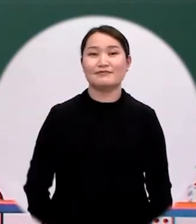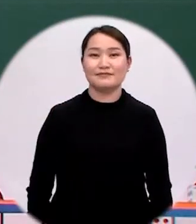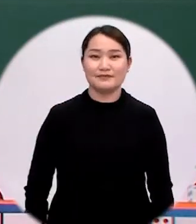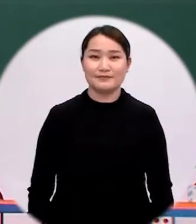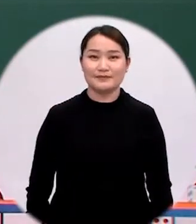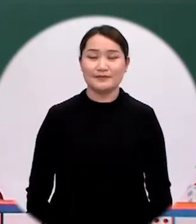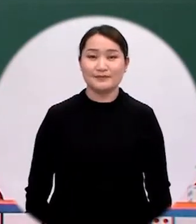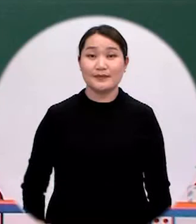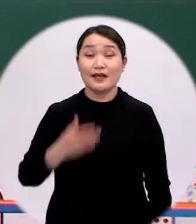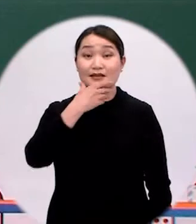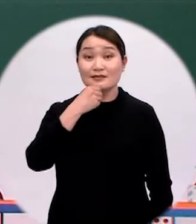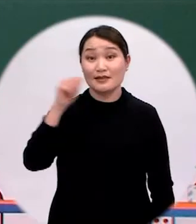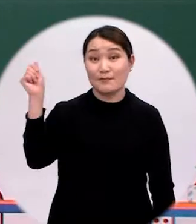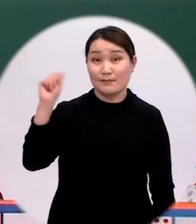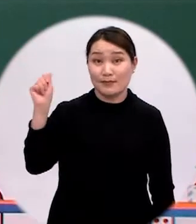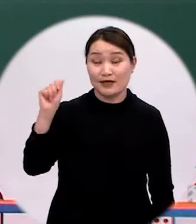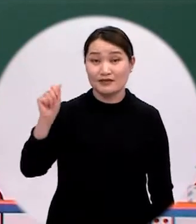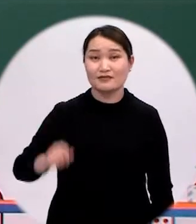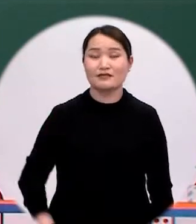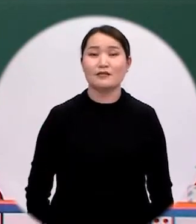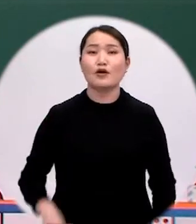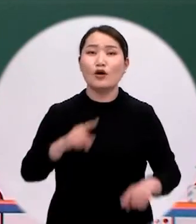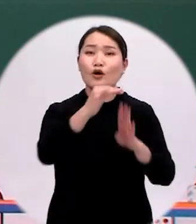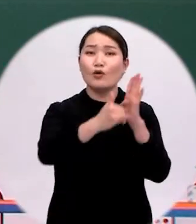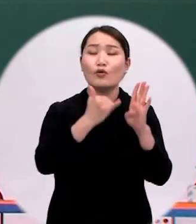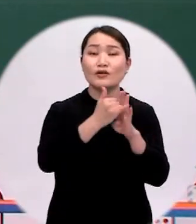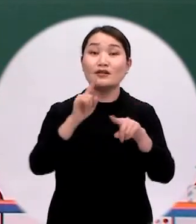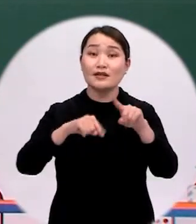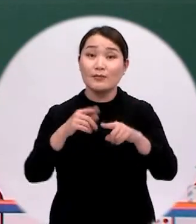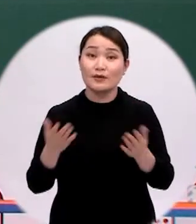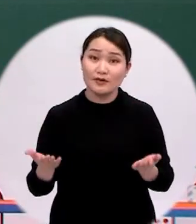нэг. Шинэ жил ямар үйлрэлт болдог вэ?